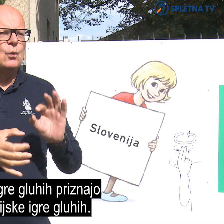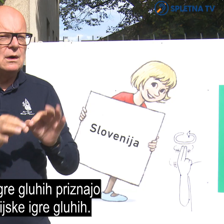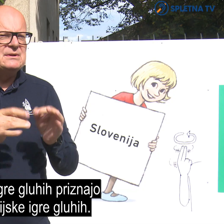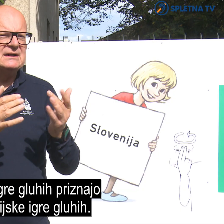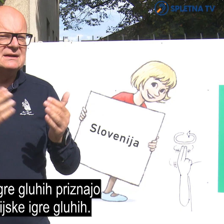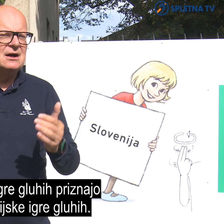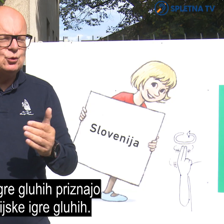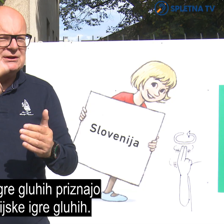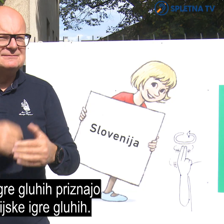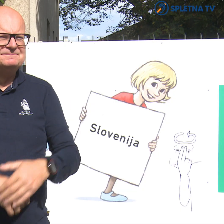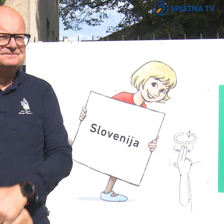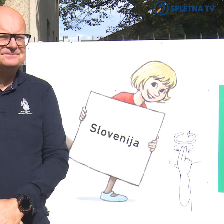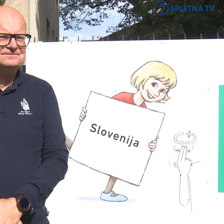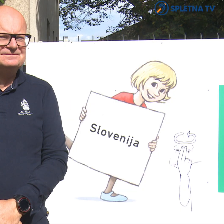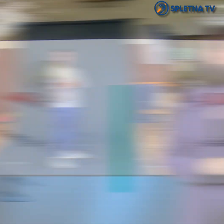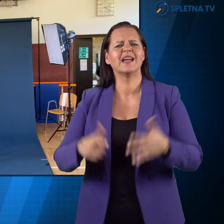gluhih.